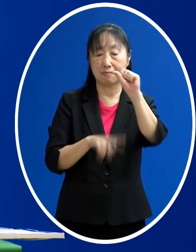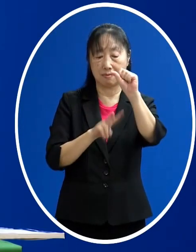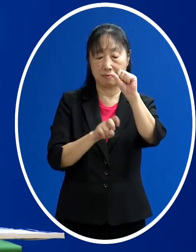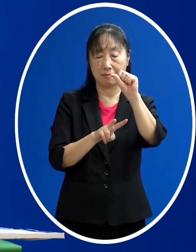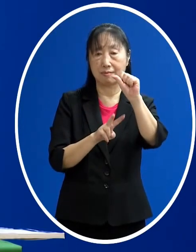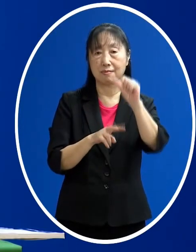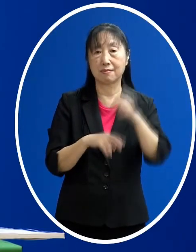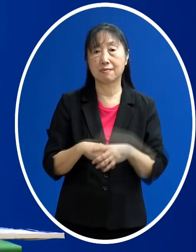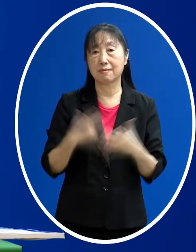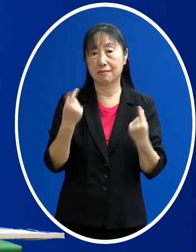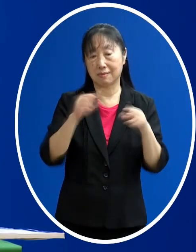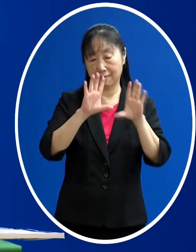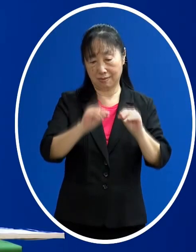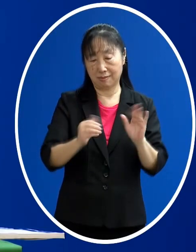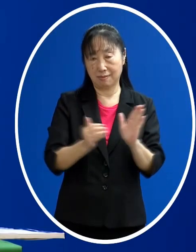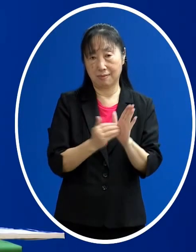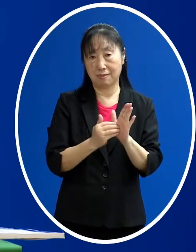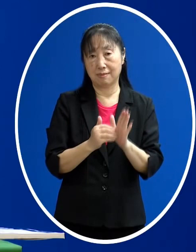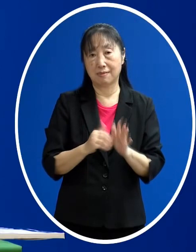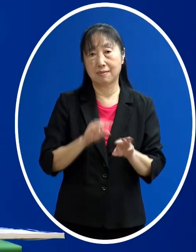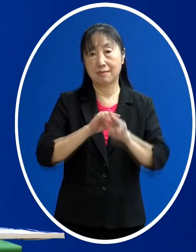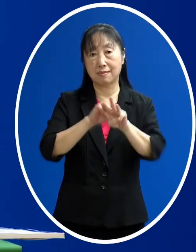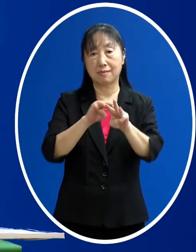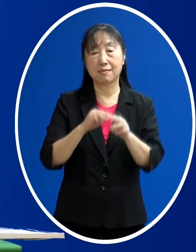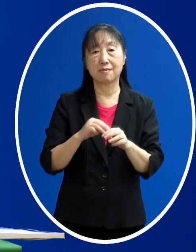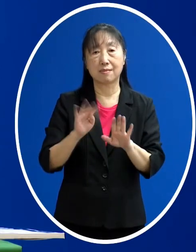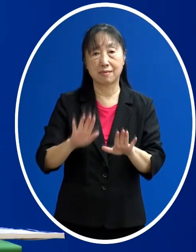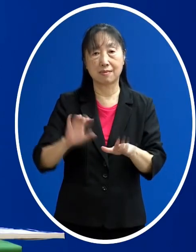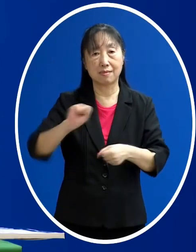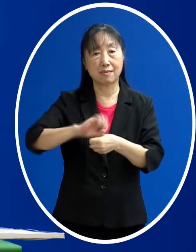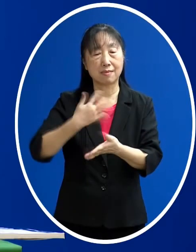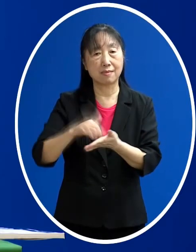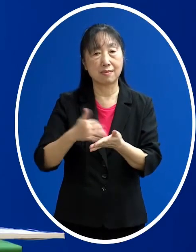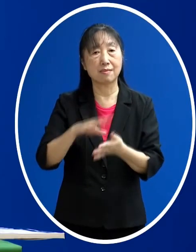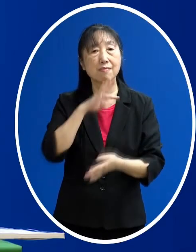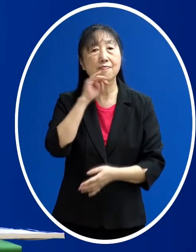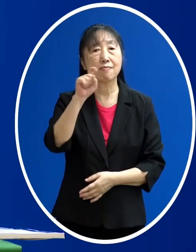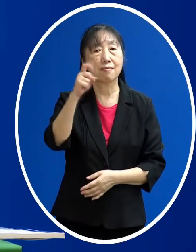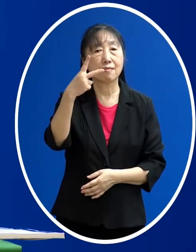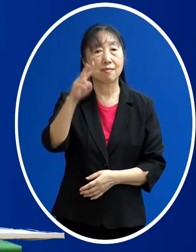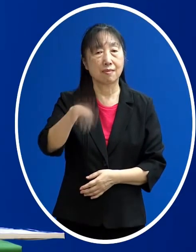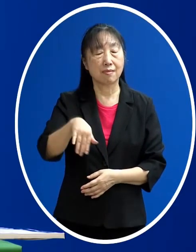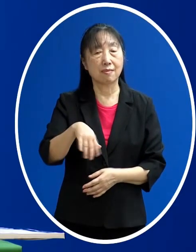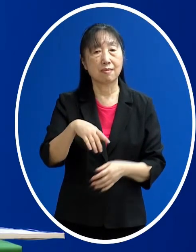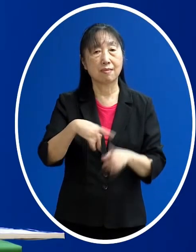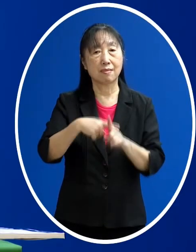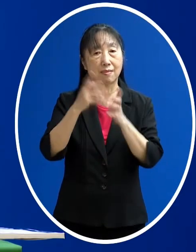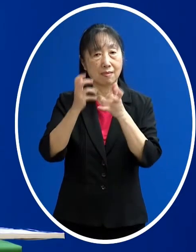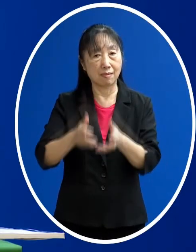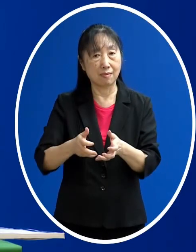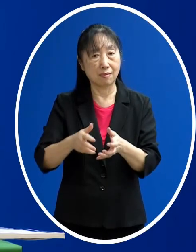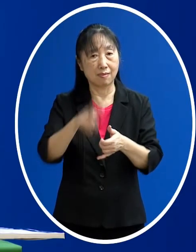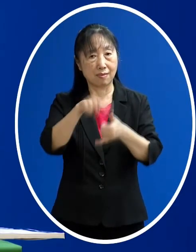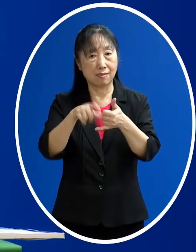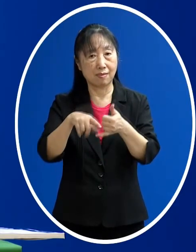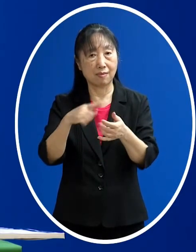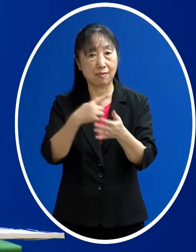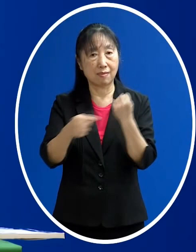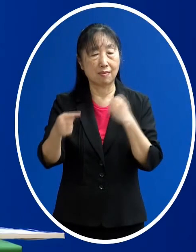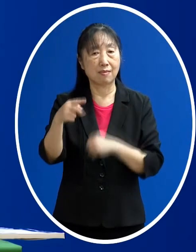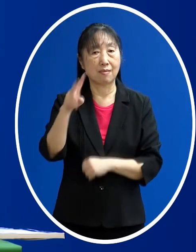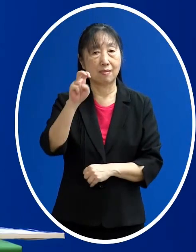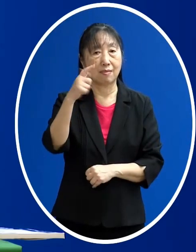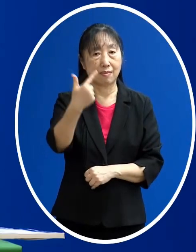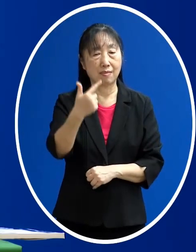也已经康复出院。累计到现在，我们本土的12岁以下儿童的重症个案呢，是总共26例，其